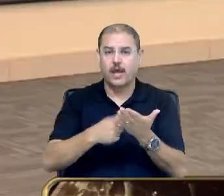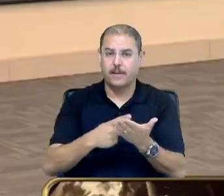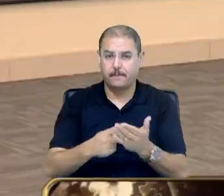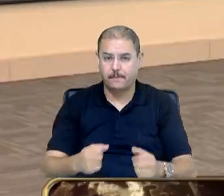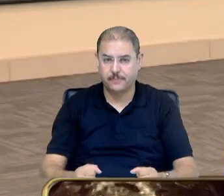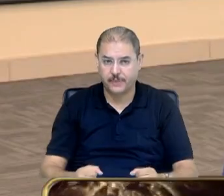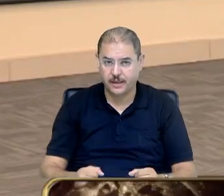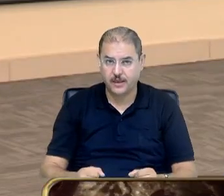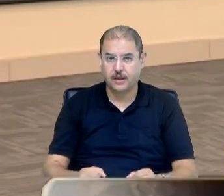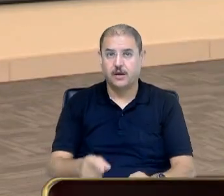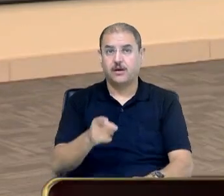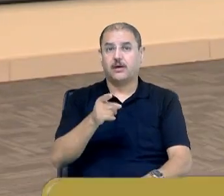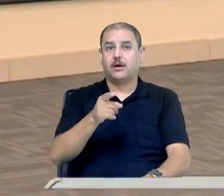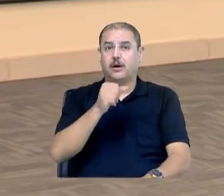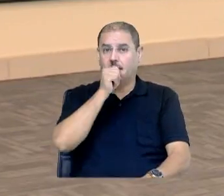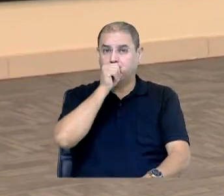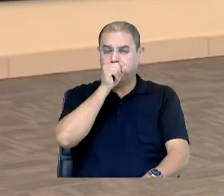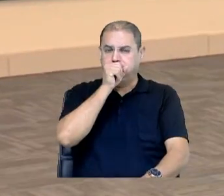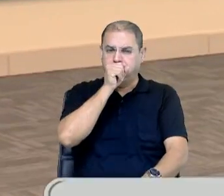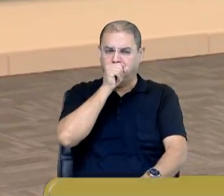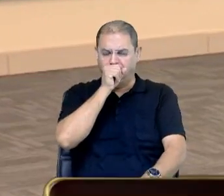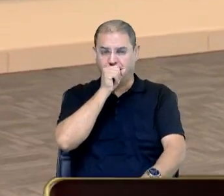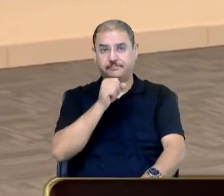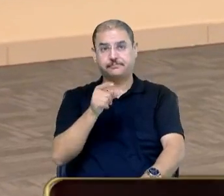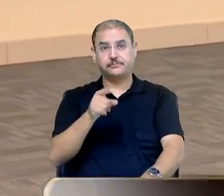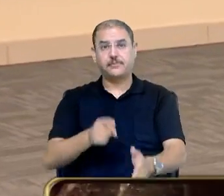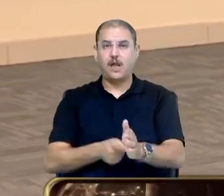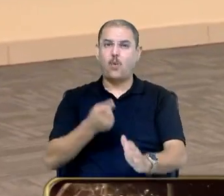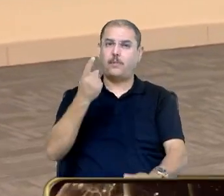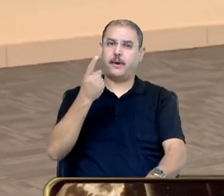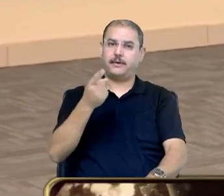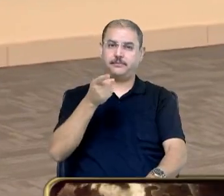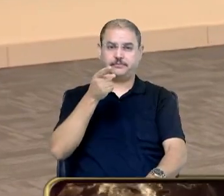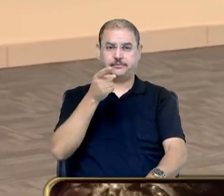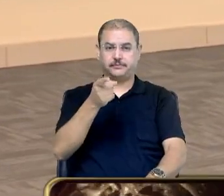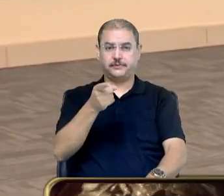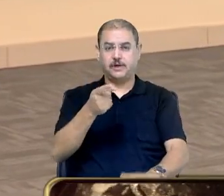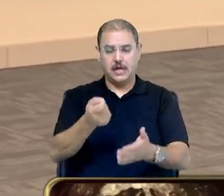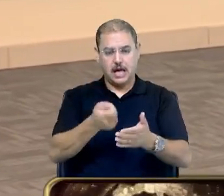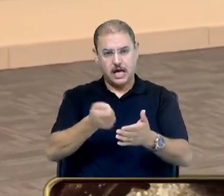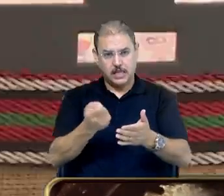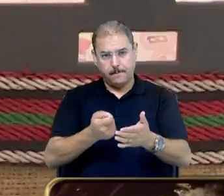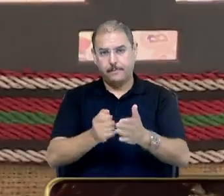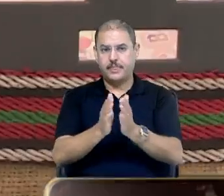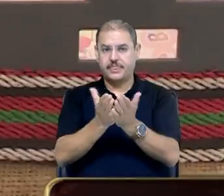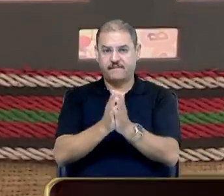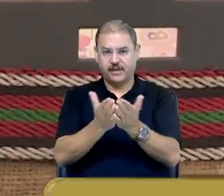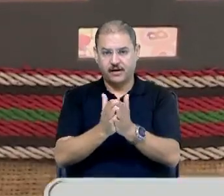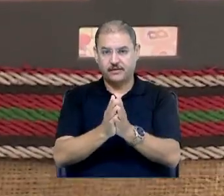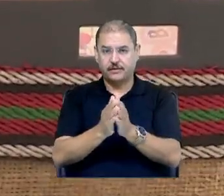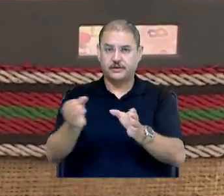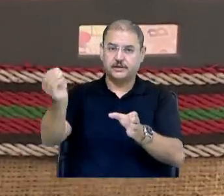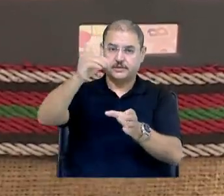هاي اول مبادره بهذه السنه سله الخير وهي الكتب الدفاتر والاقلام القرطاسيه بشكل عام راح تكون